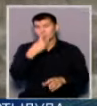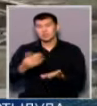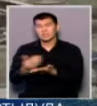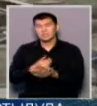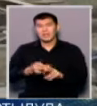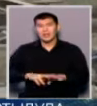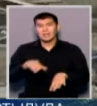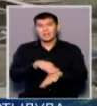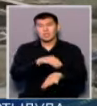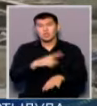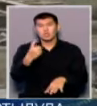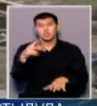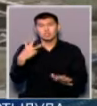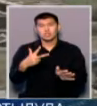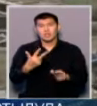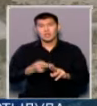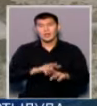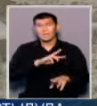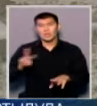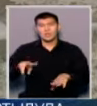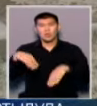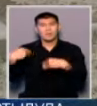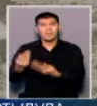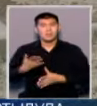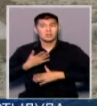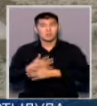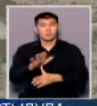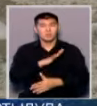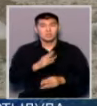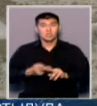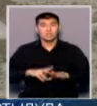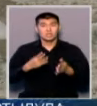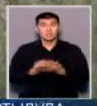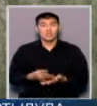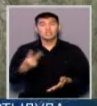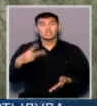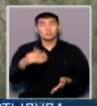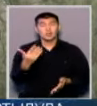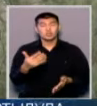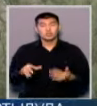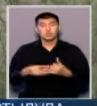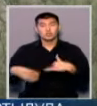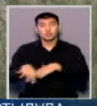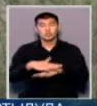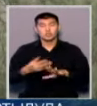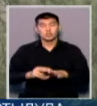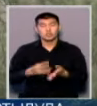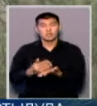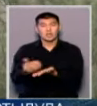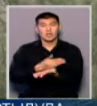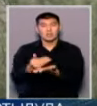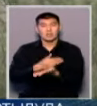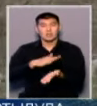үшін қала әкімдігі 108,8 миллион теңге қаражат бөлген. Осылайша 23 мың куб қоқыс шығарылып,